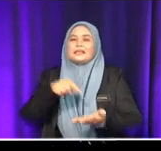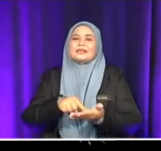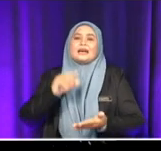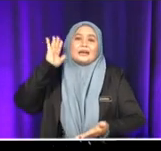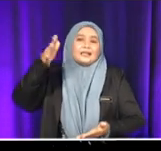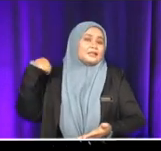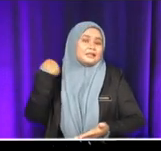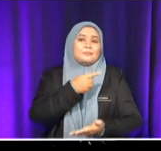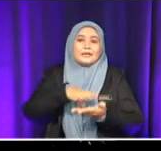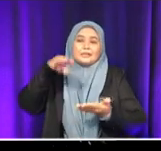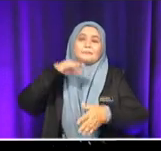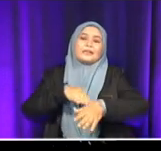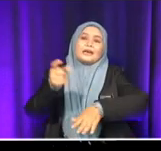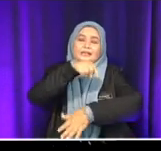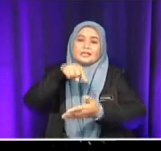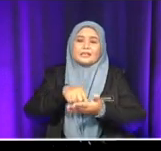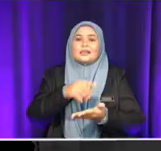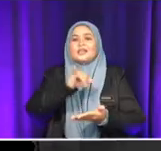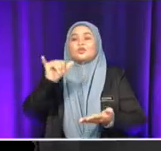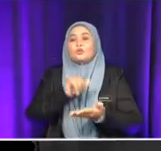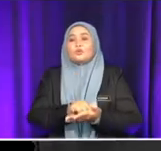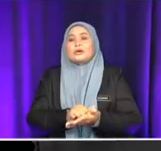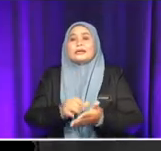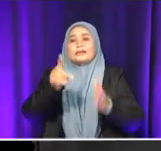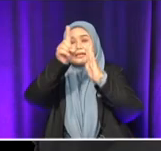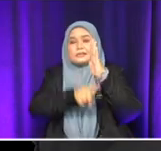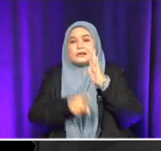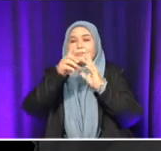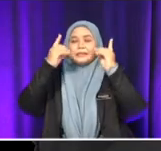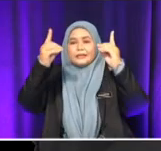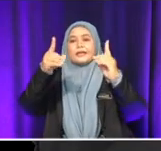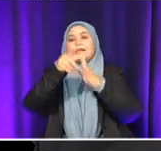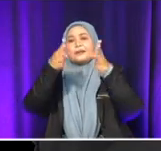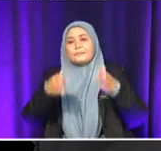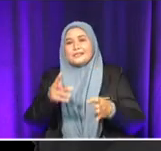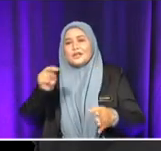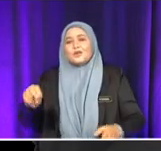pada hari ini yaitu dasar pendidikan kebangsaanku